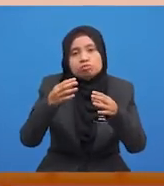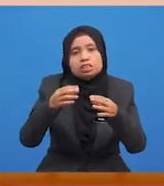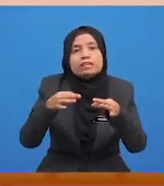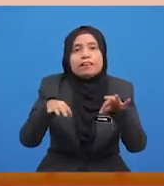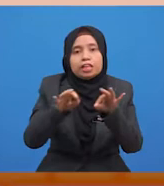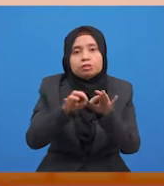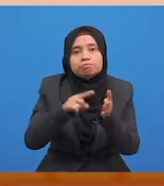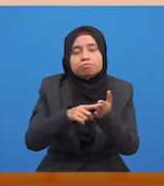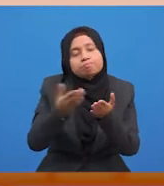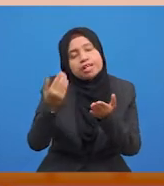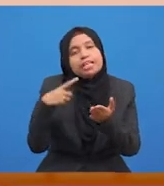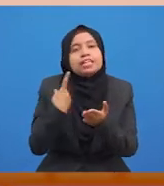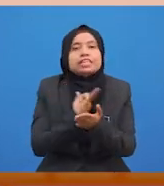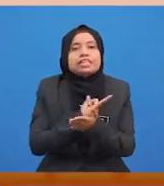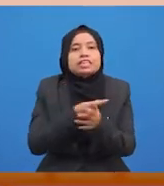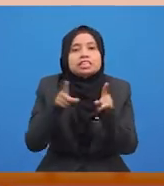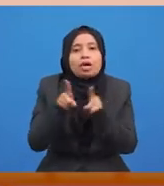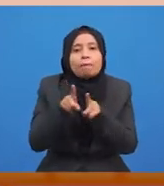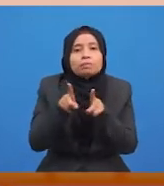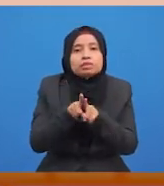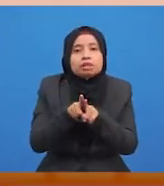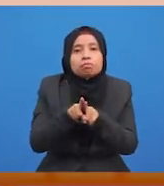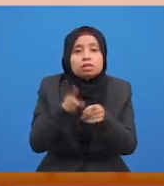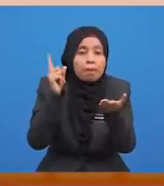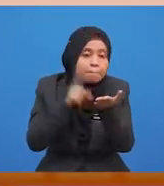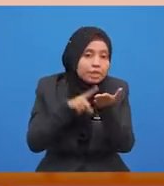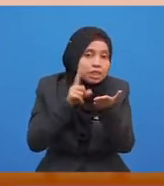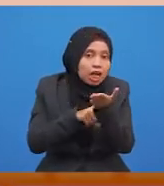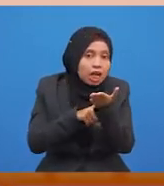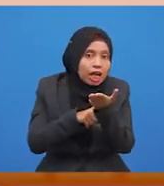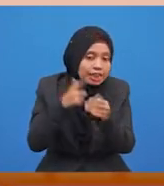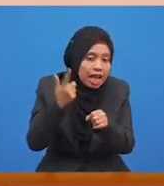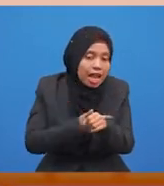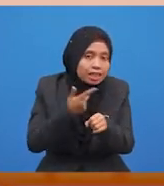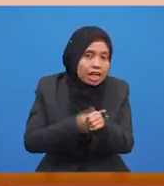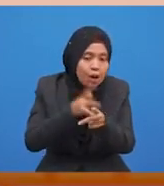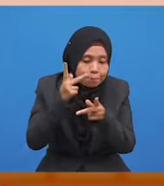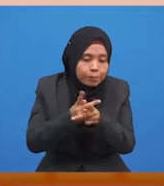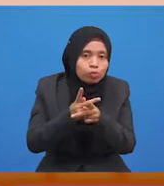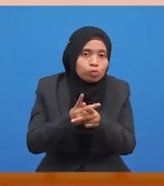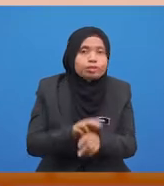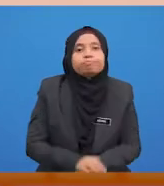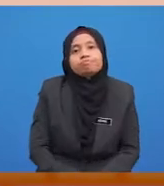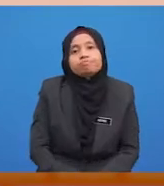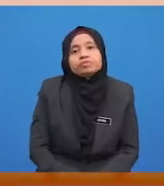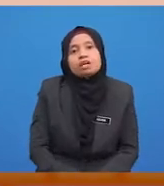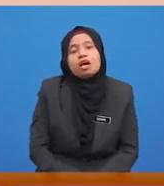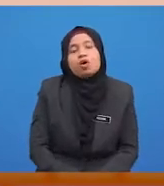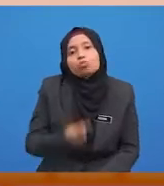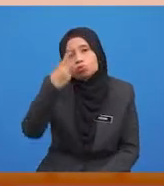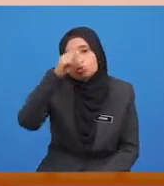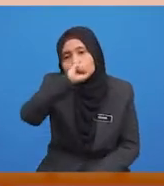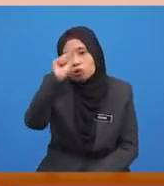ini. Marilah kita sama-sama membincangkan latihan pengukuhan ini.